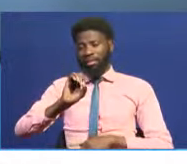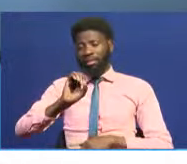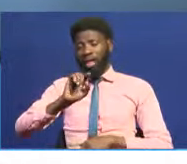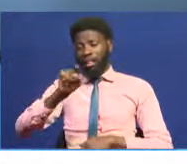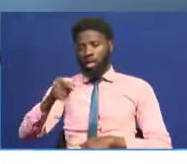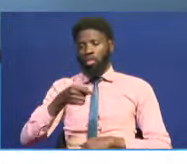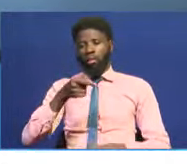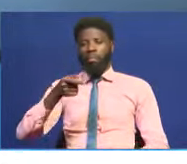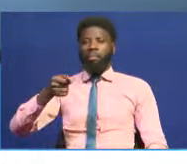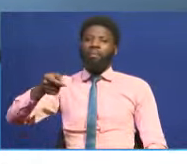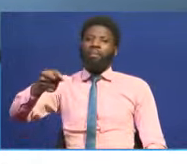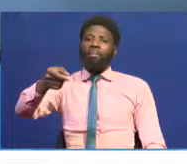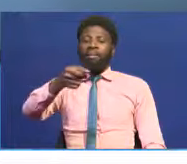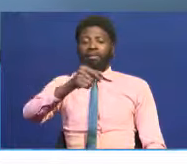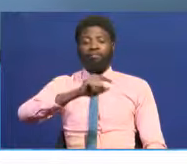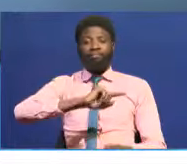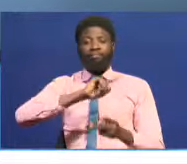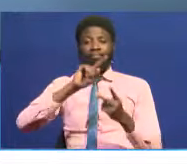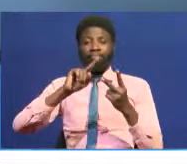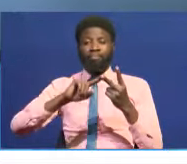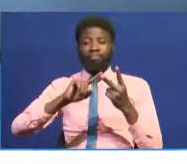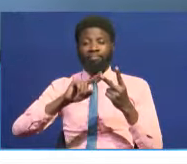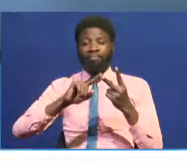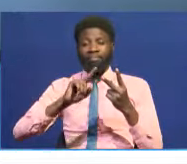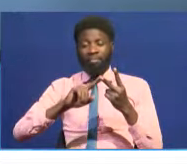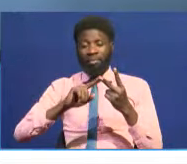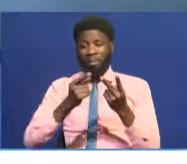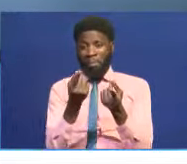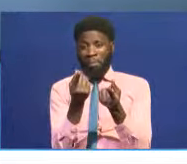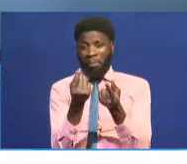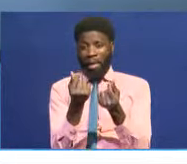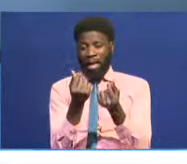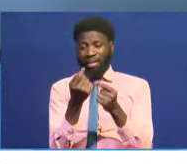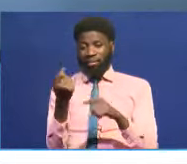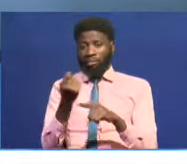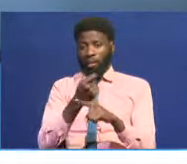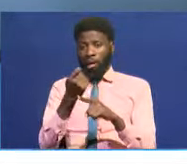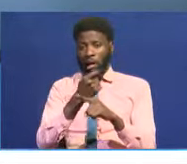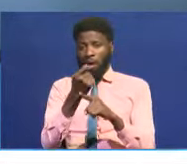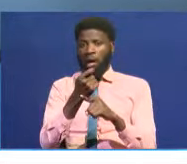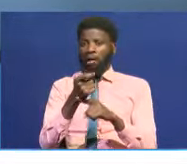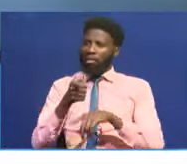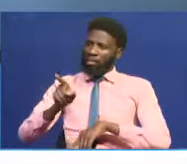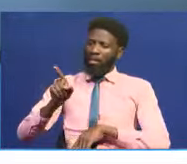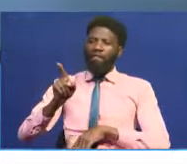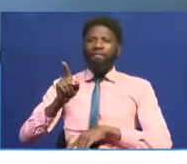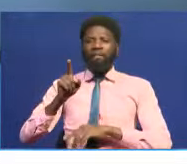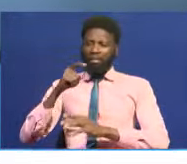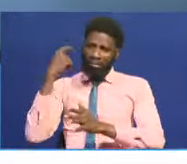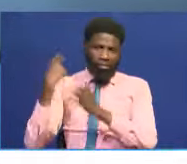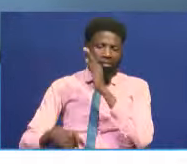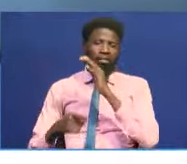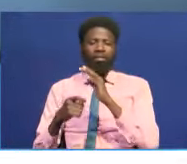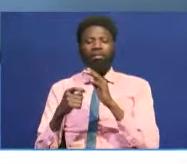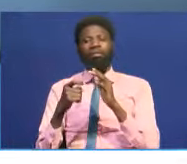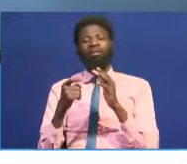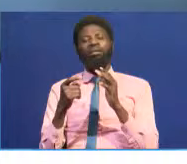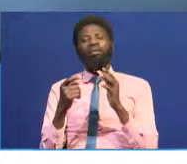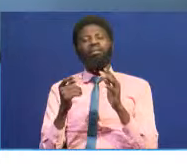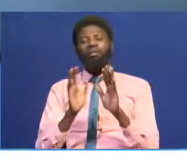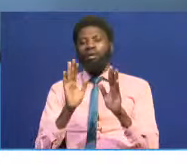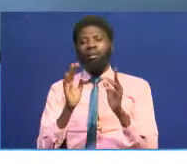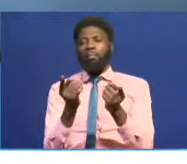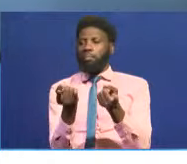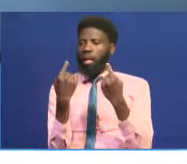pamoja na kurejeshewa kwa ada za mafunzo ambazo tayari zimekatwa. Chama hicho